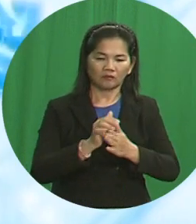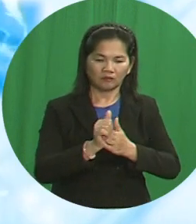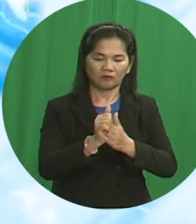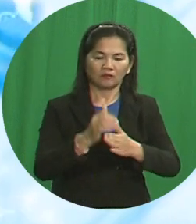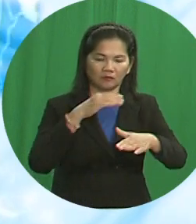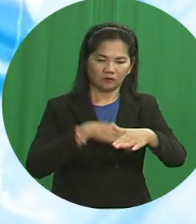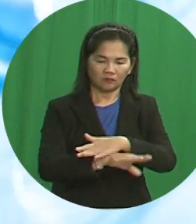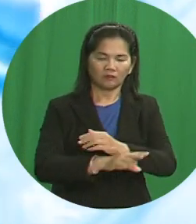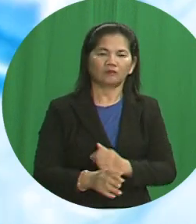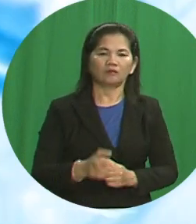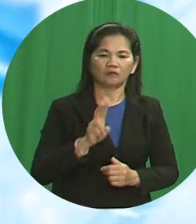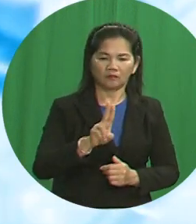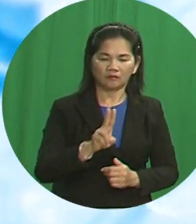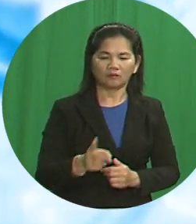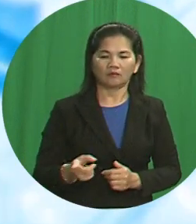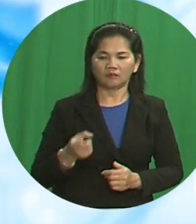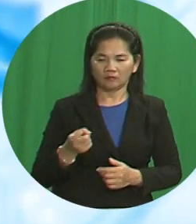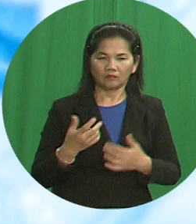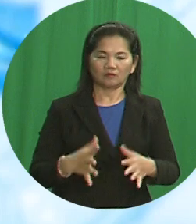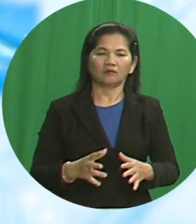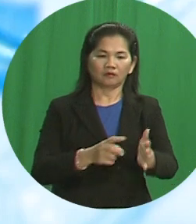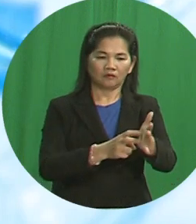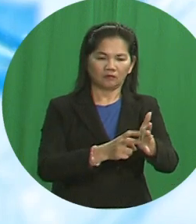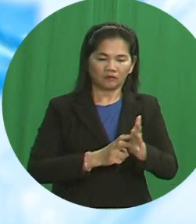ចូលទៅតំបន់អ៊ីតលីបដែលគ្រប់គ្រងដោយក្រុមឧ